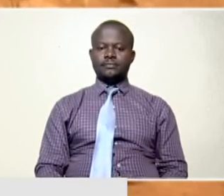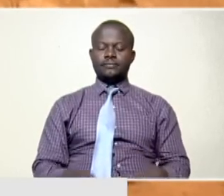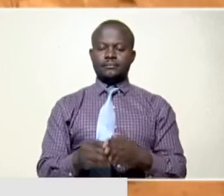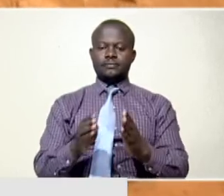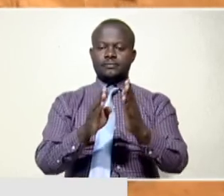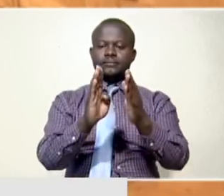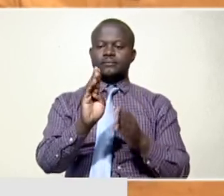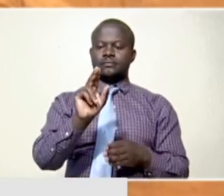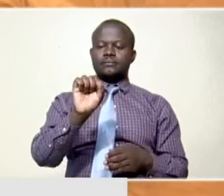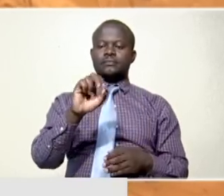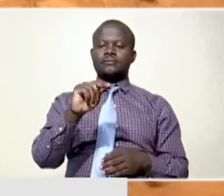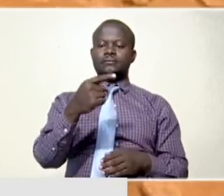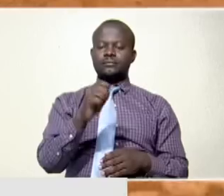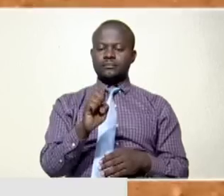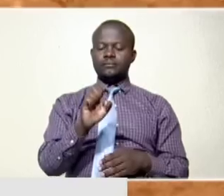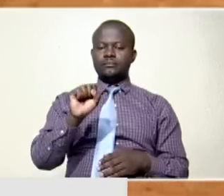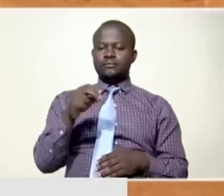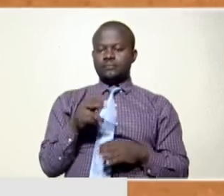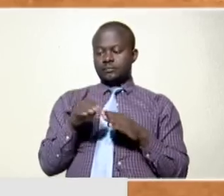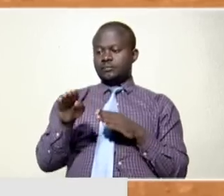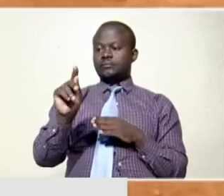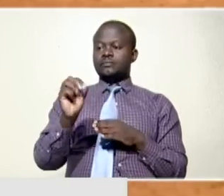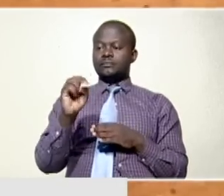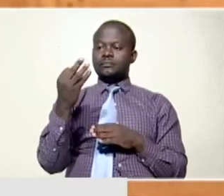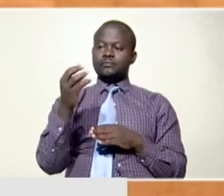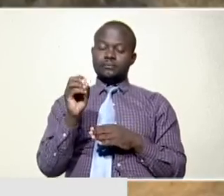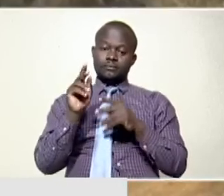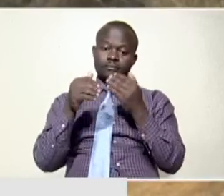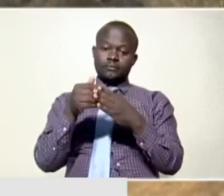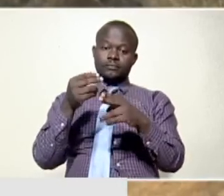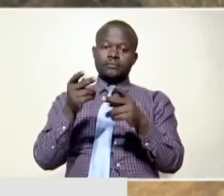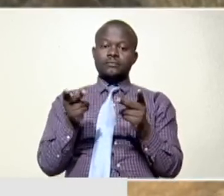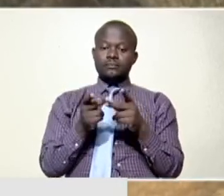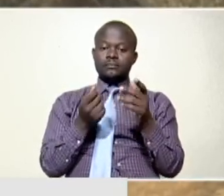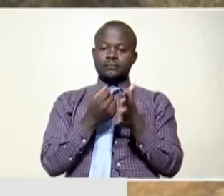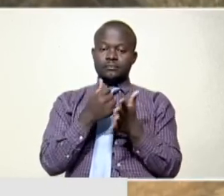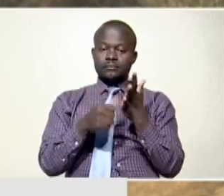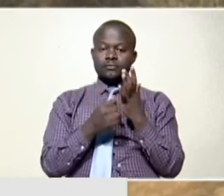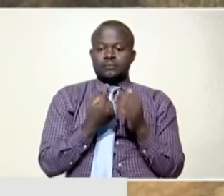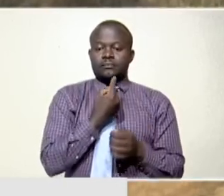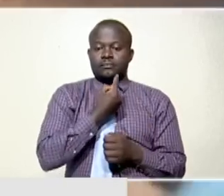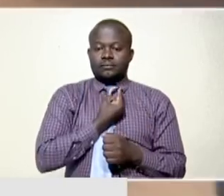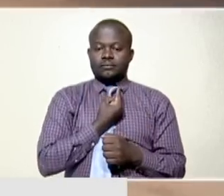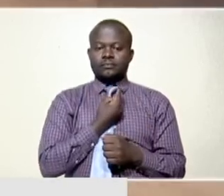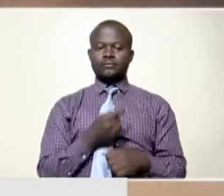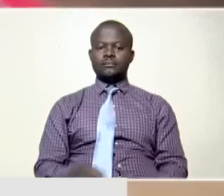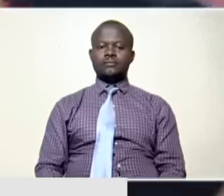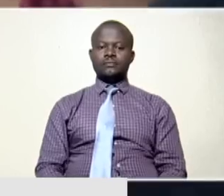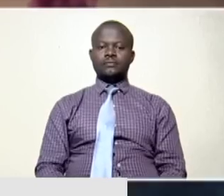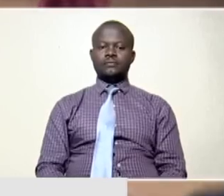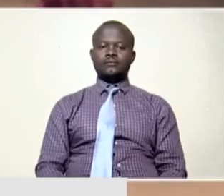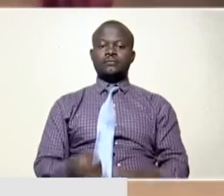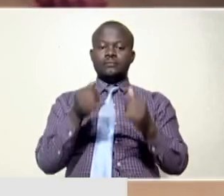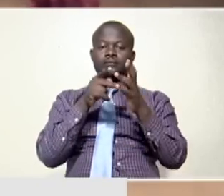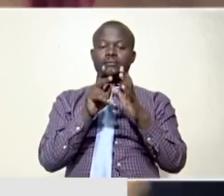umuhanda bushengeshangi nyabitekeri ibirometero bisaga 30 abaturage niho bita nyirabayazana kukuba bari mu bwigunge Nubivuye kubihaha